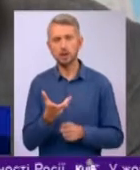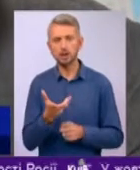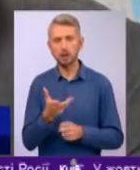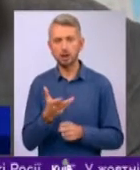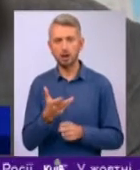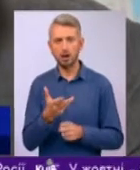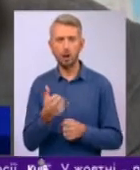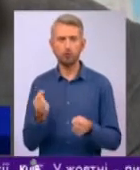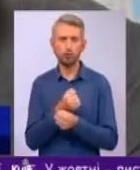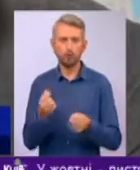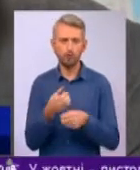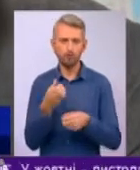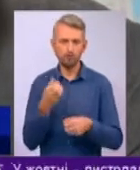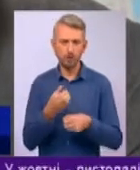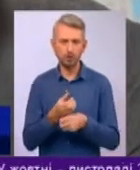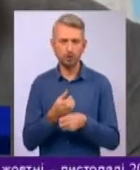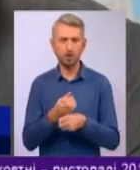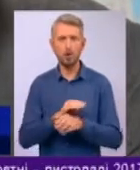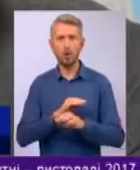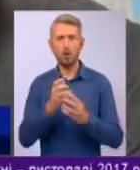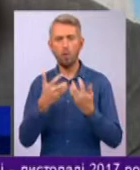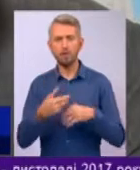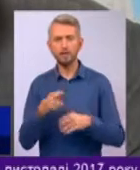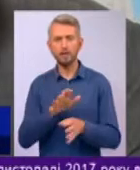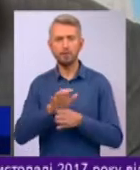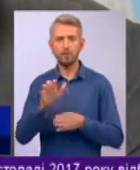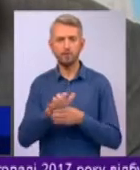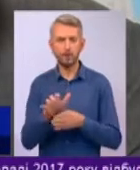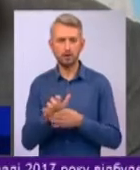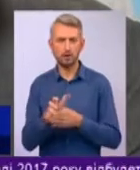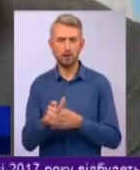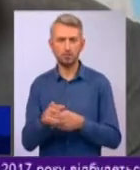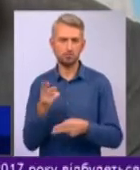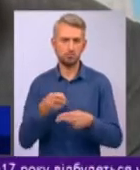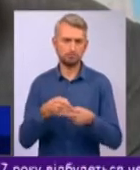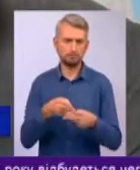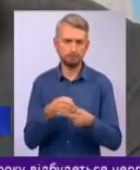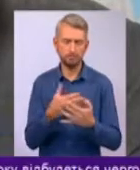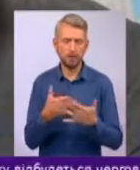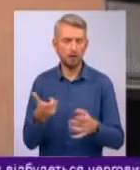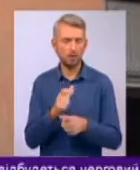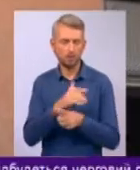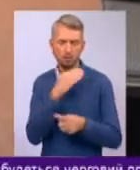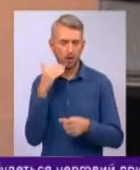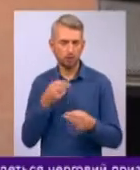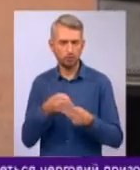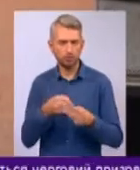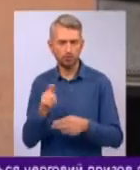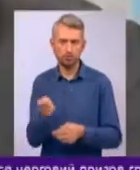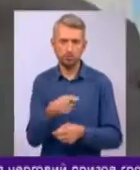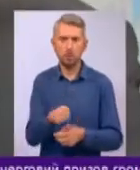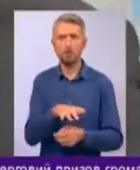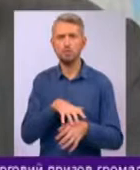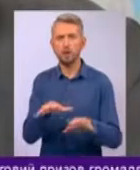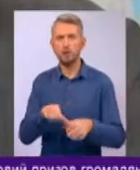тротилових шашок, обладнання для виготовлення холодної зброї, велику кількість холодної зброї. Було вилучено